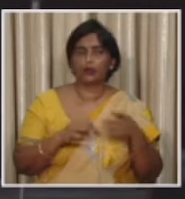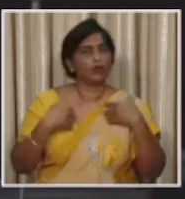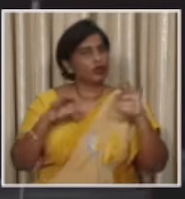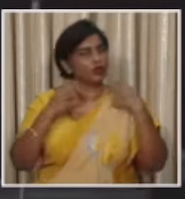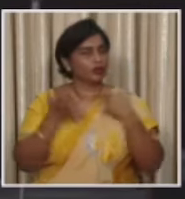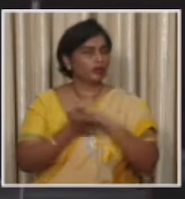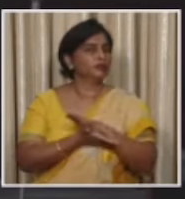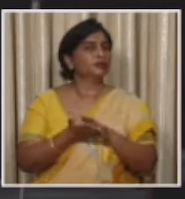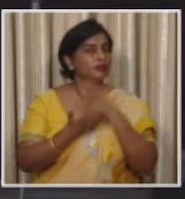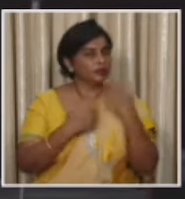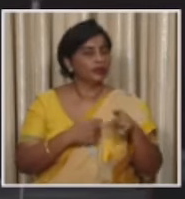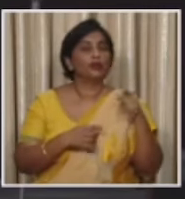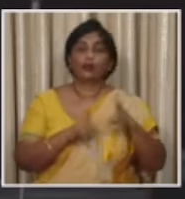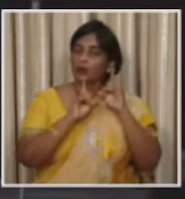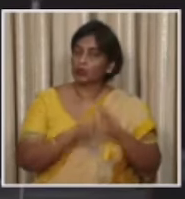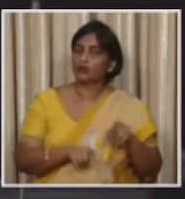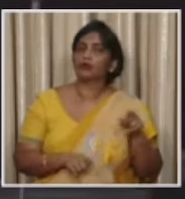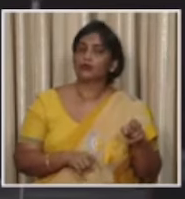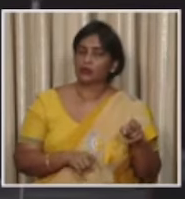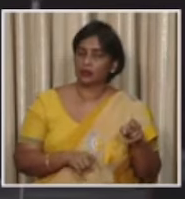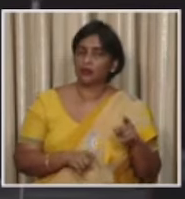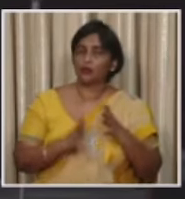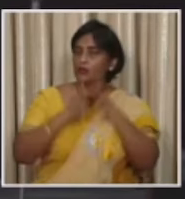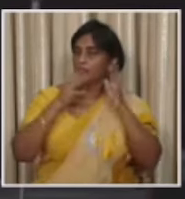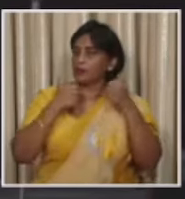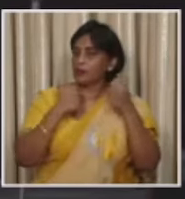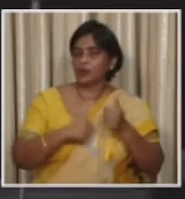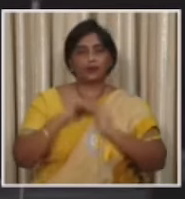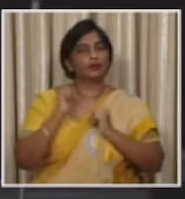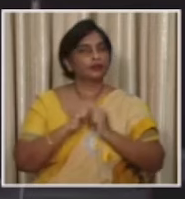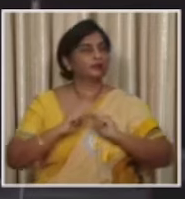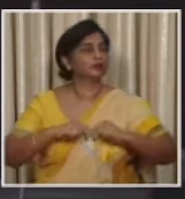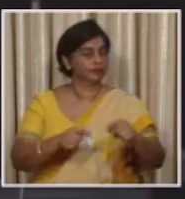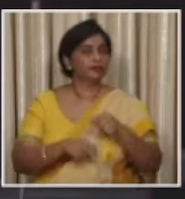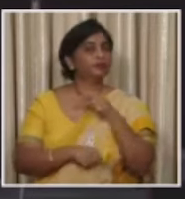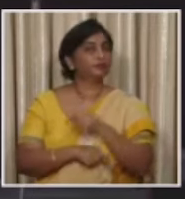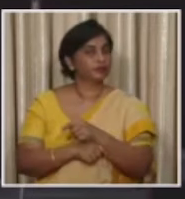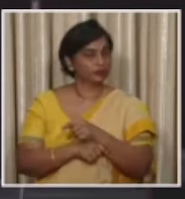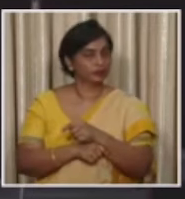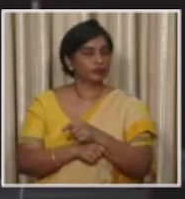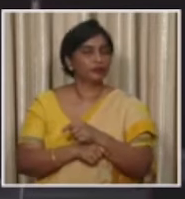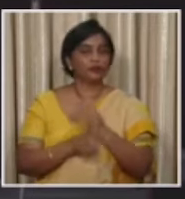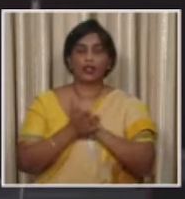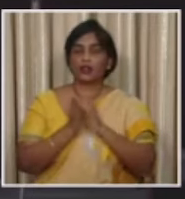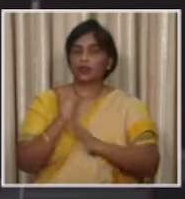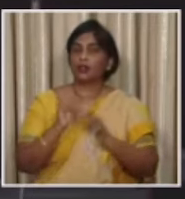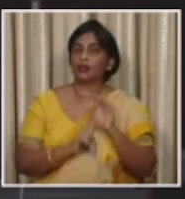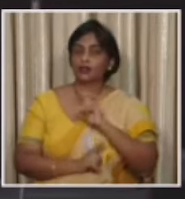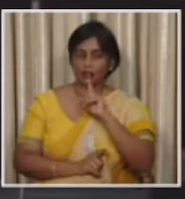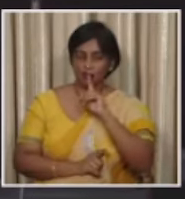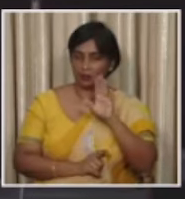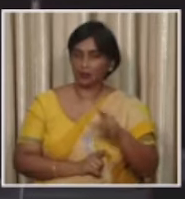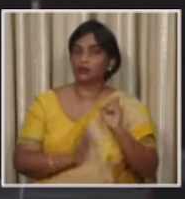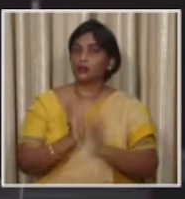දුර්වලතා නිවැරදි කරලා ඒ වගේම වඩා හොඳ ක්‍රමවේදයක් අනුගමනය කරන්න. දැන් මෙතනදී හර්ෂ මන්ත්‍රීතුමා යෝජනා කරලා